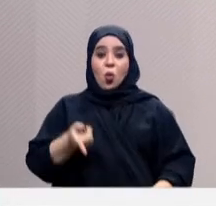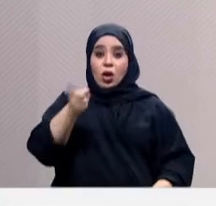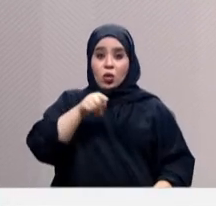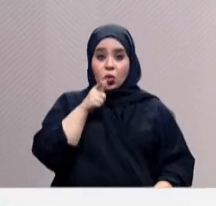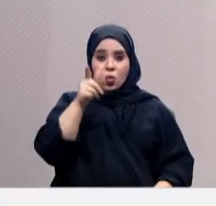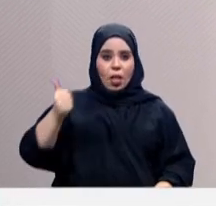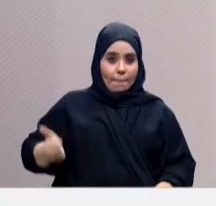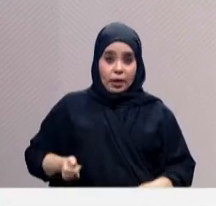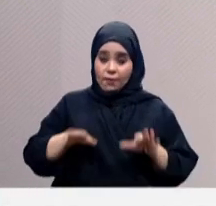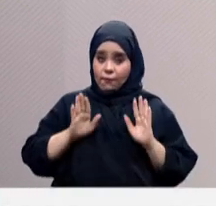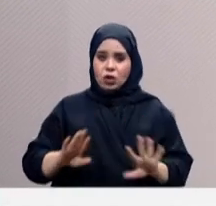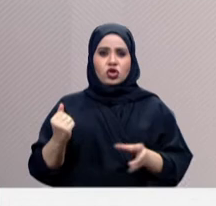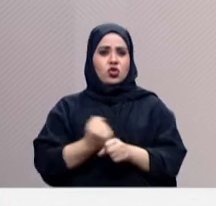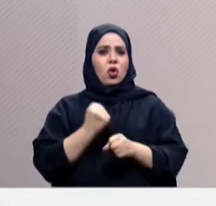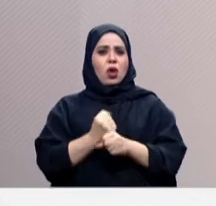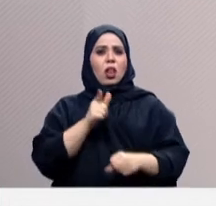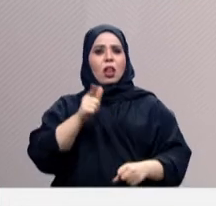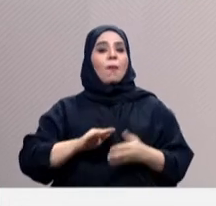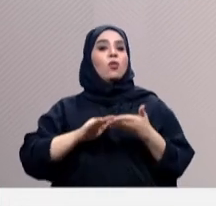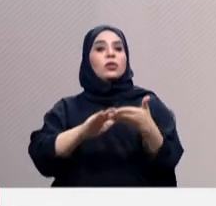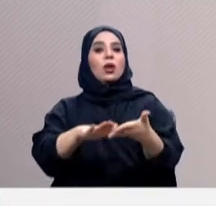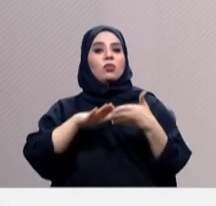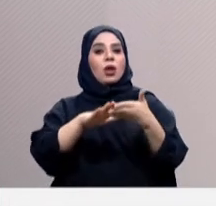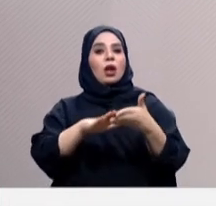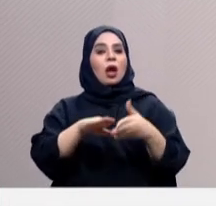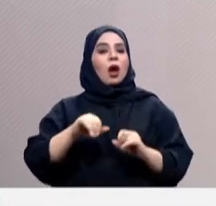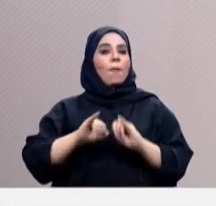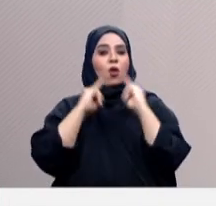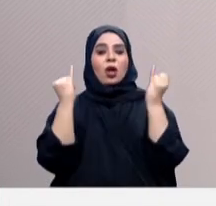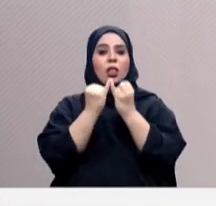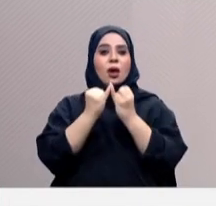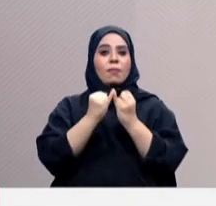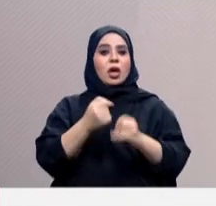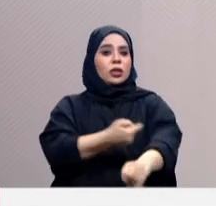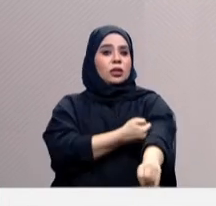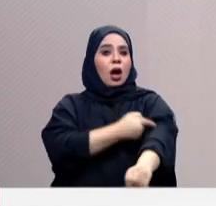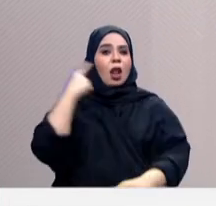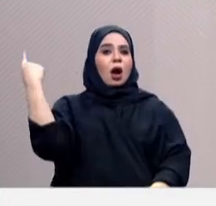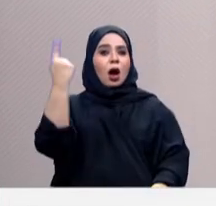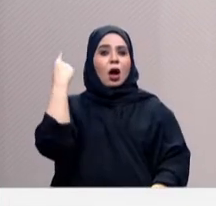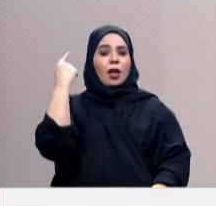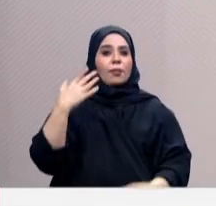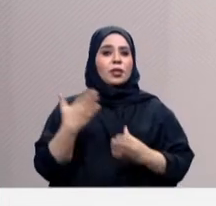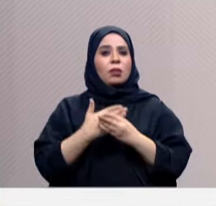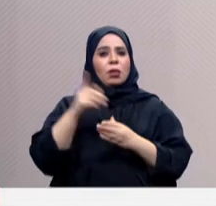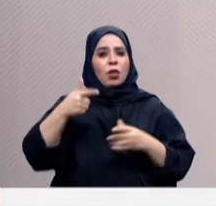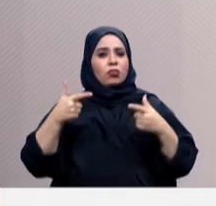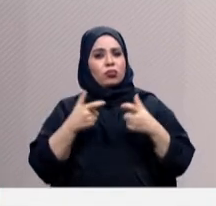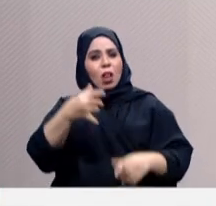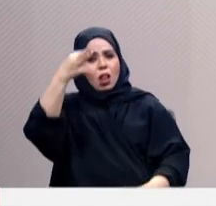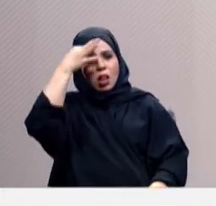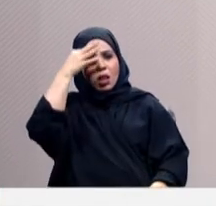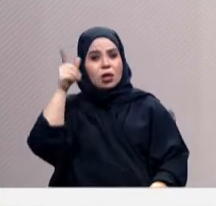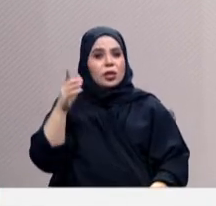أن البحرين سوف تعمل دائما على مساندة جهود منظمة الصحة العالمية من أجل مكافحة الأمراض المزمنة غير